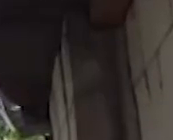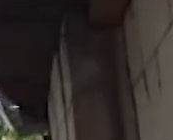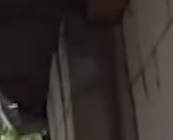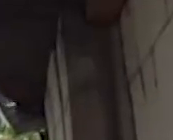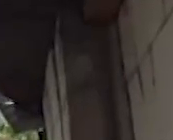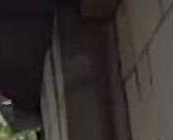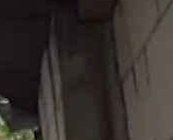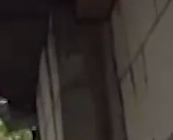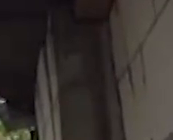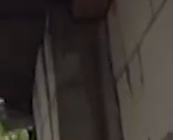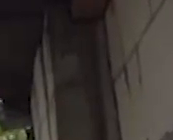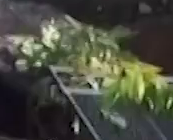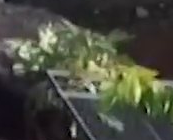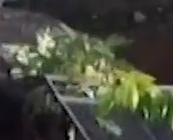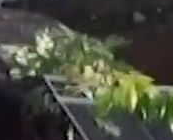menewaskan satu penghuni rumah.